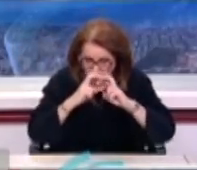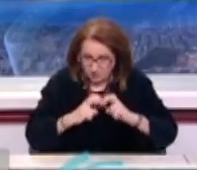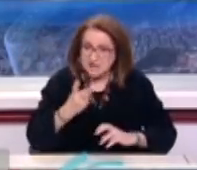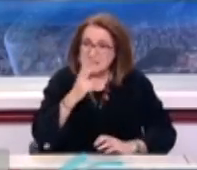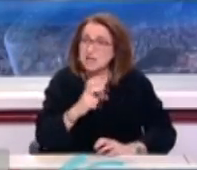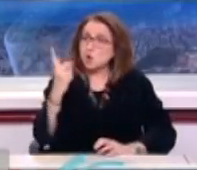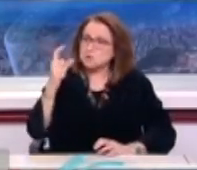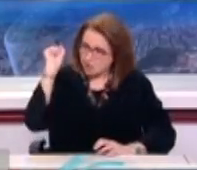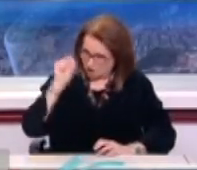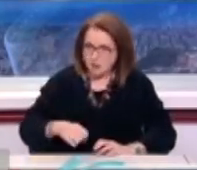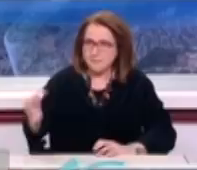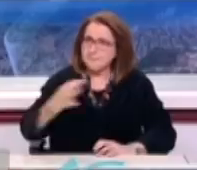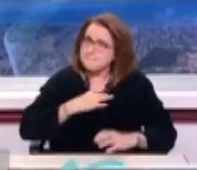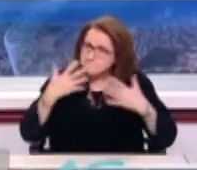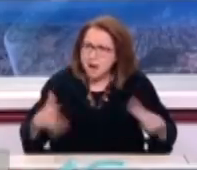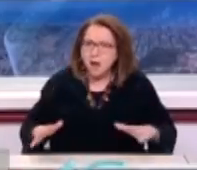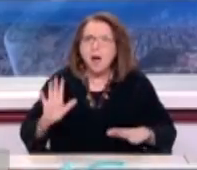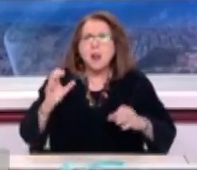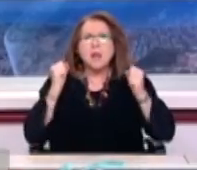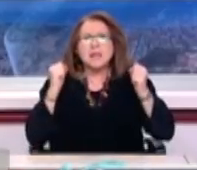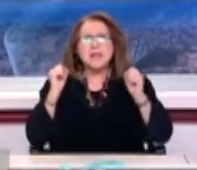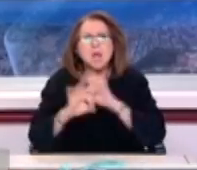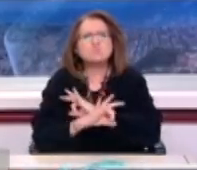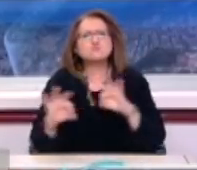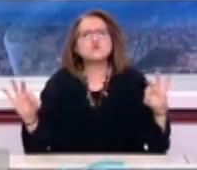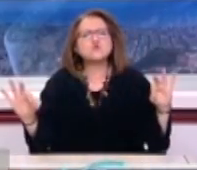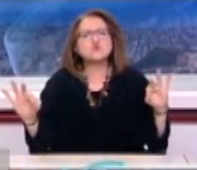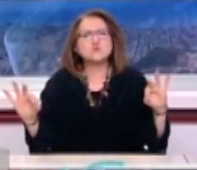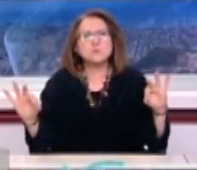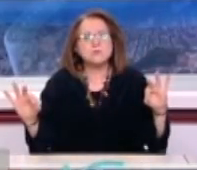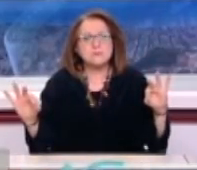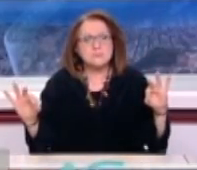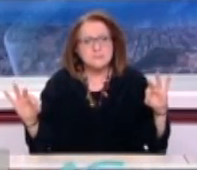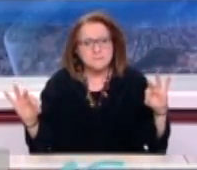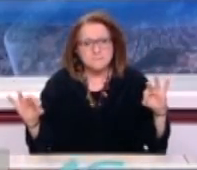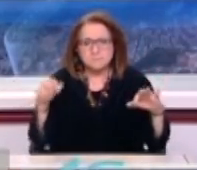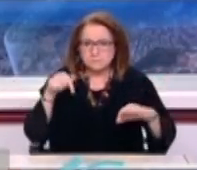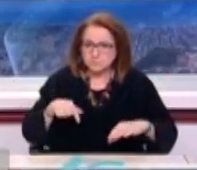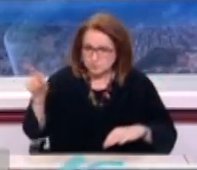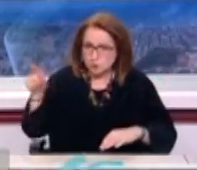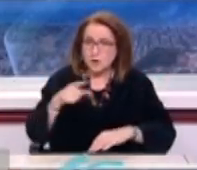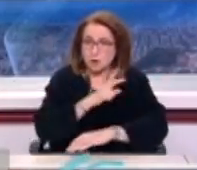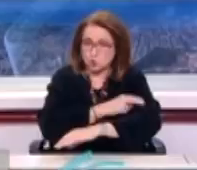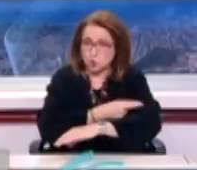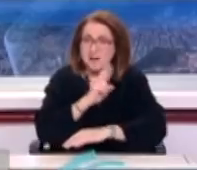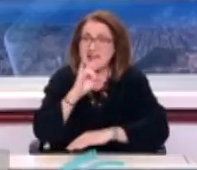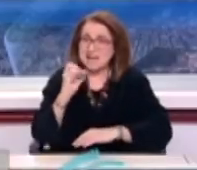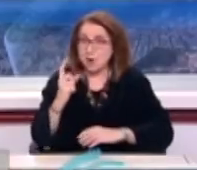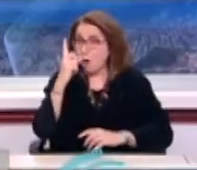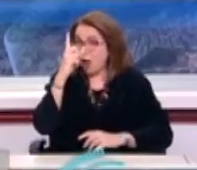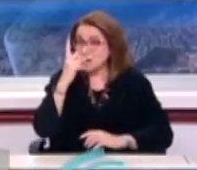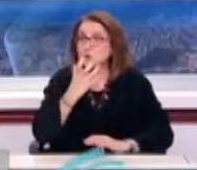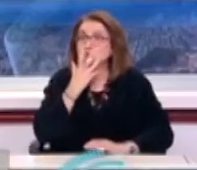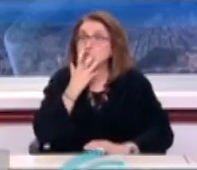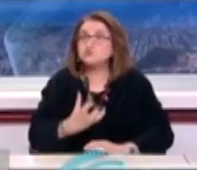σας πω ότι αυτή τη στιγμή στη νοσοκομιακή μονάδα του Ρίο νοσηλεύονται τρεις άνθρωποι, ο ένας έχει σοβαρά συμπτώματα,